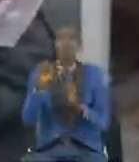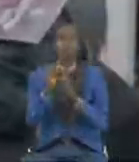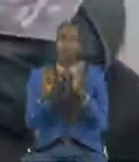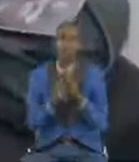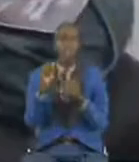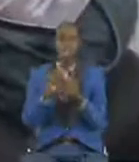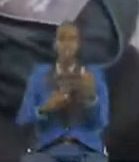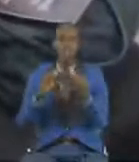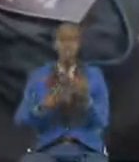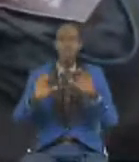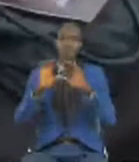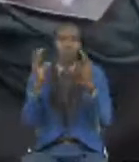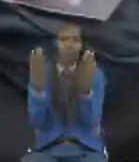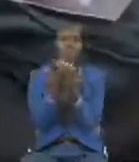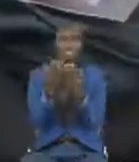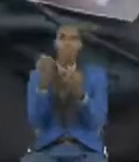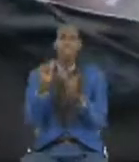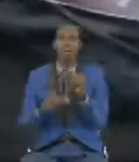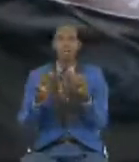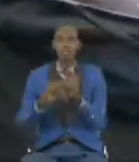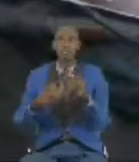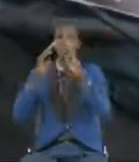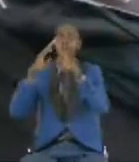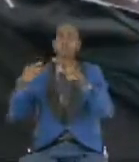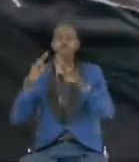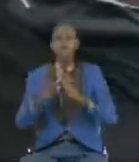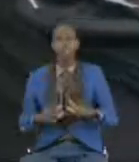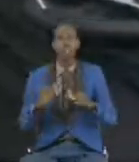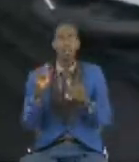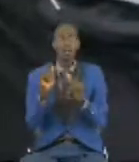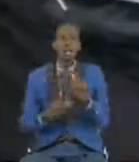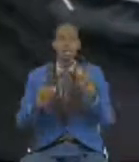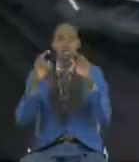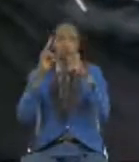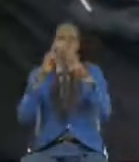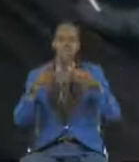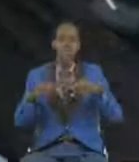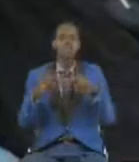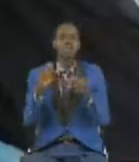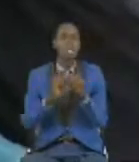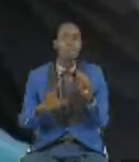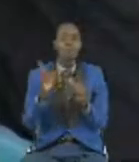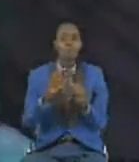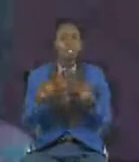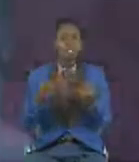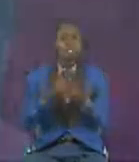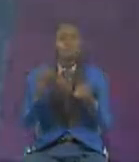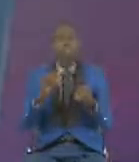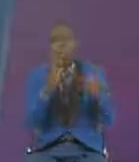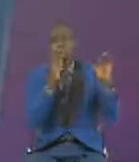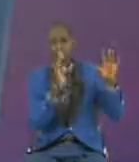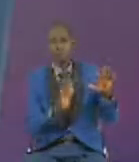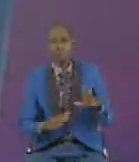toute communauté, tout village, toute ville, partout, même les